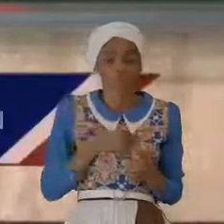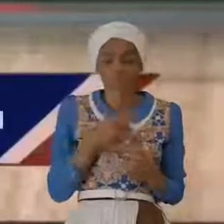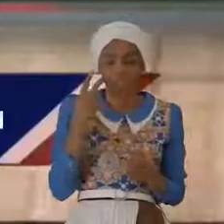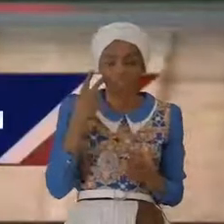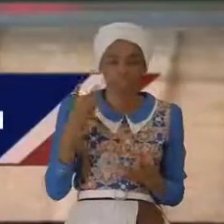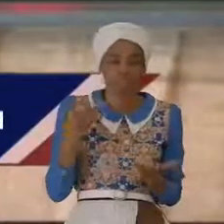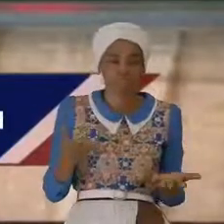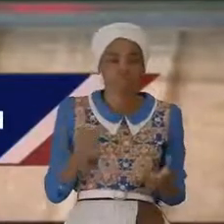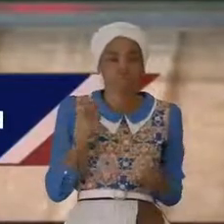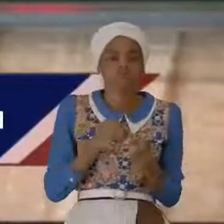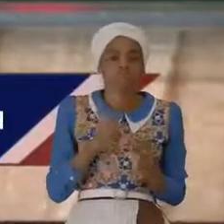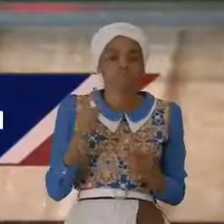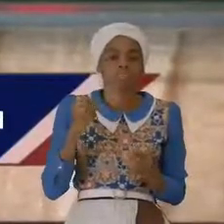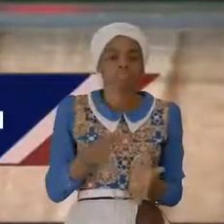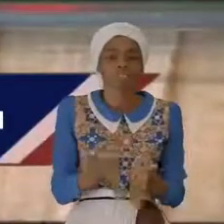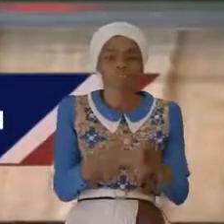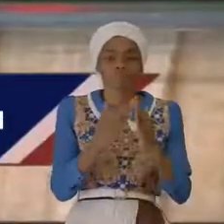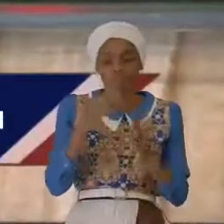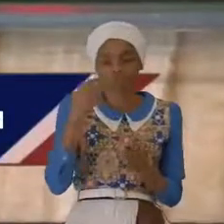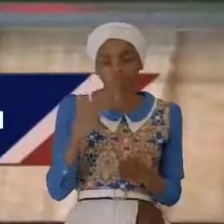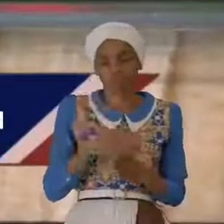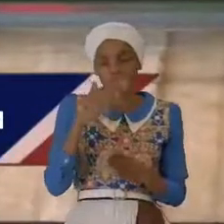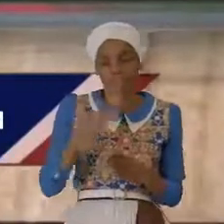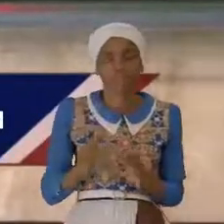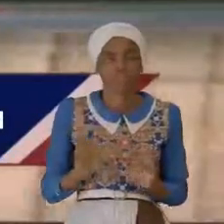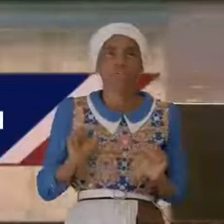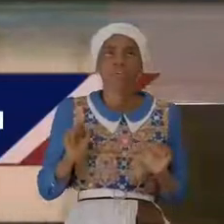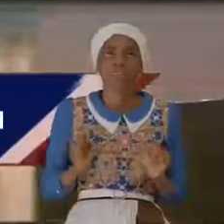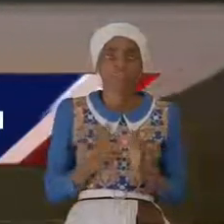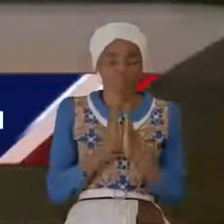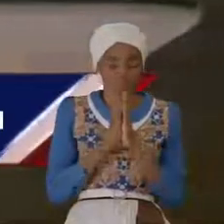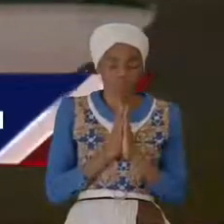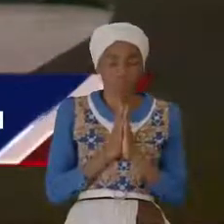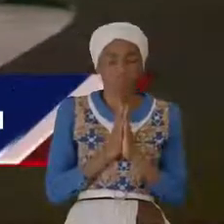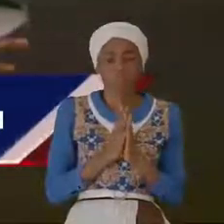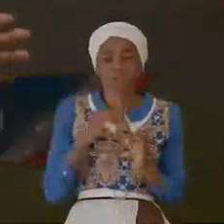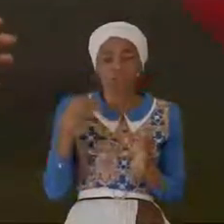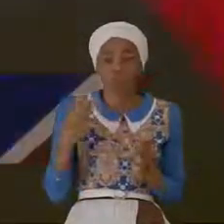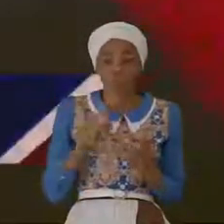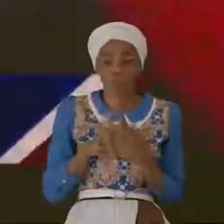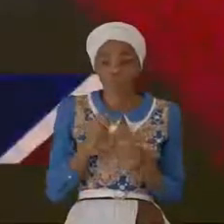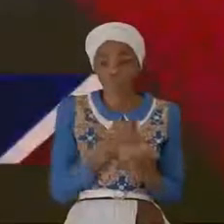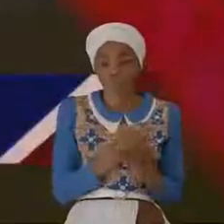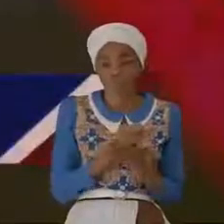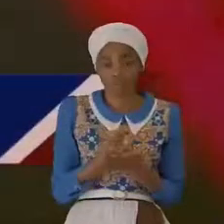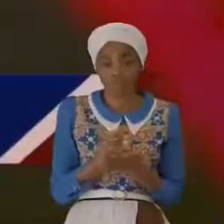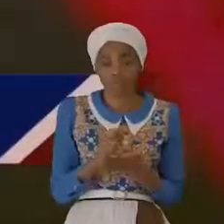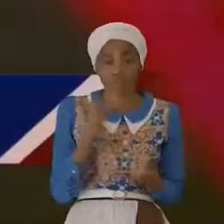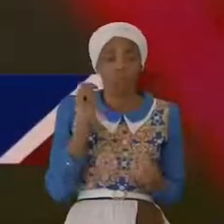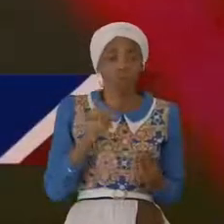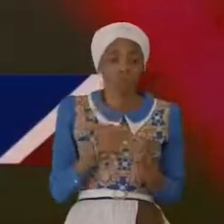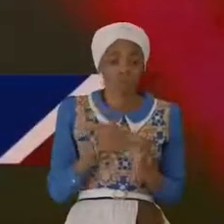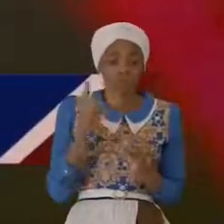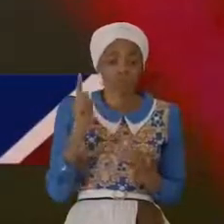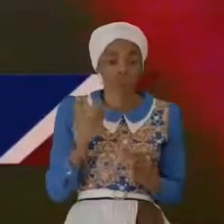sous-thème, l'exigence d'une dévotion totale à la vérité. Deux, l'égarement de